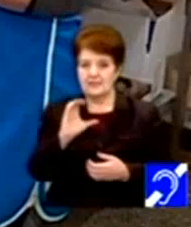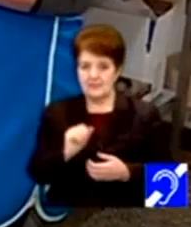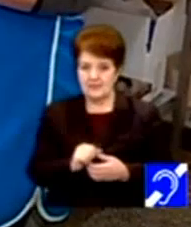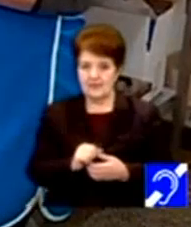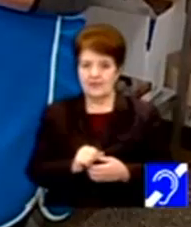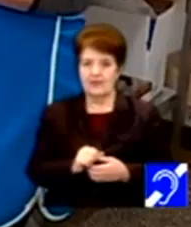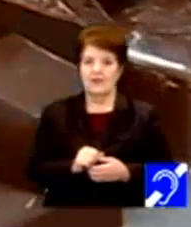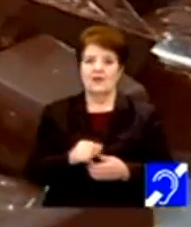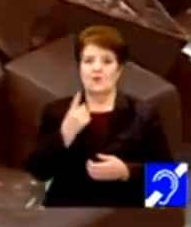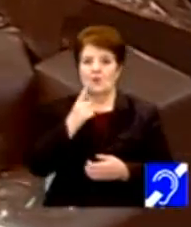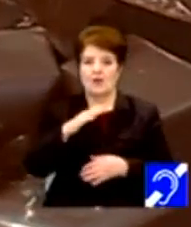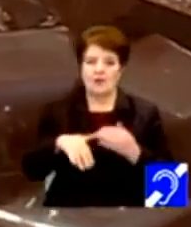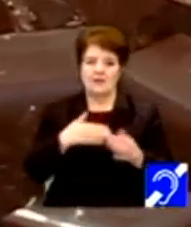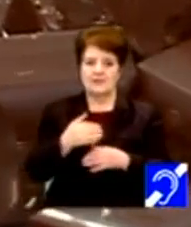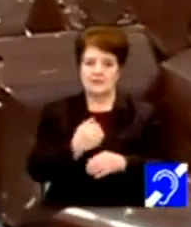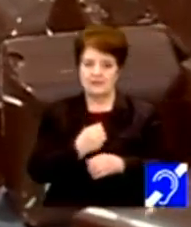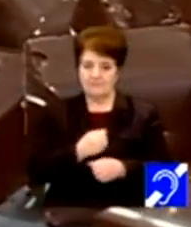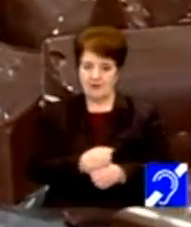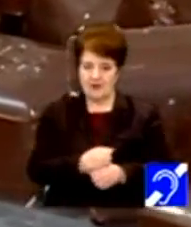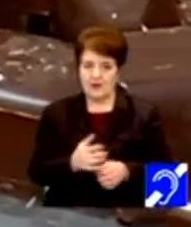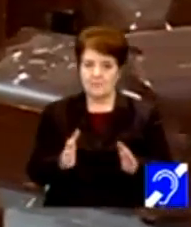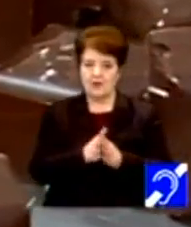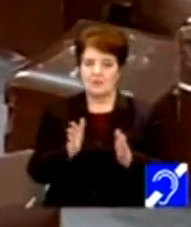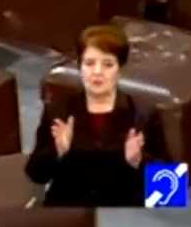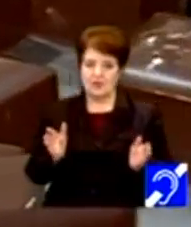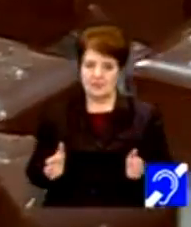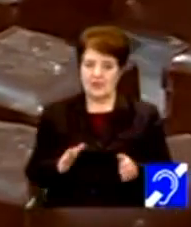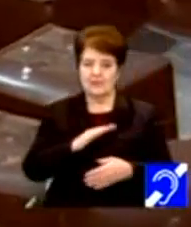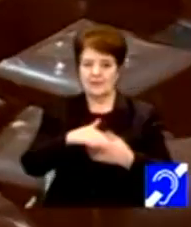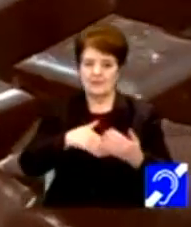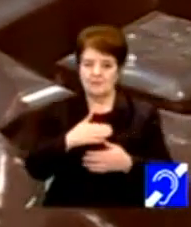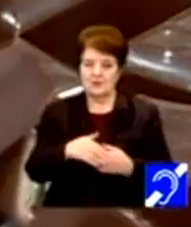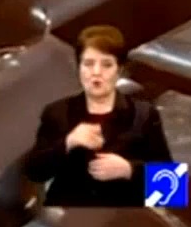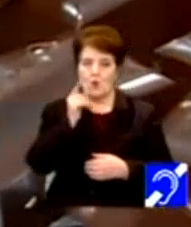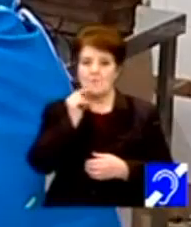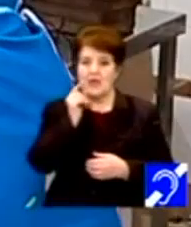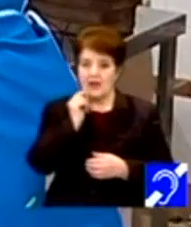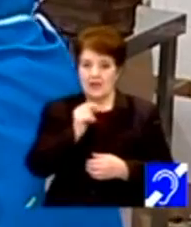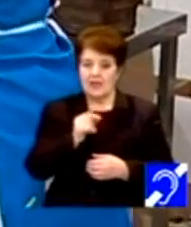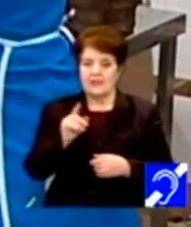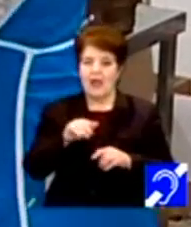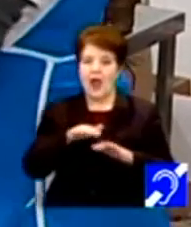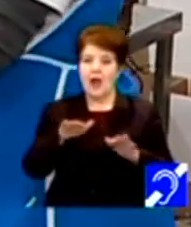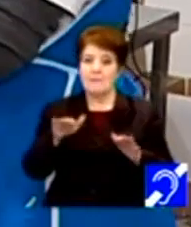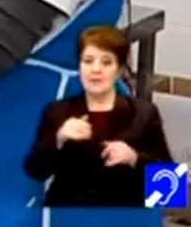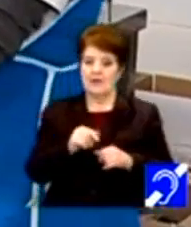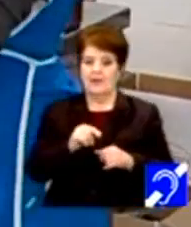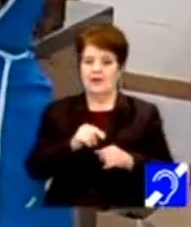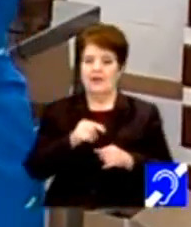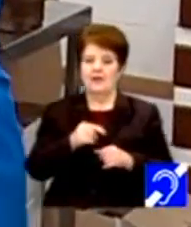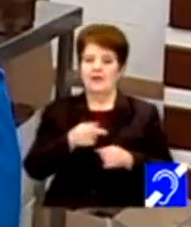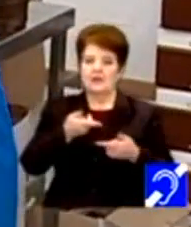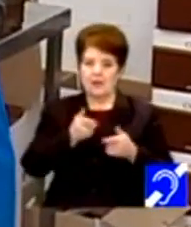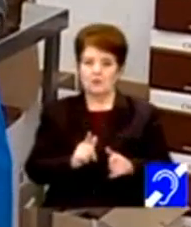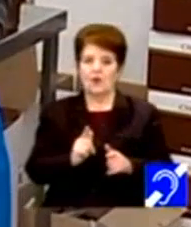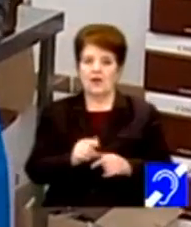și obținem un amestec. Majoritatea nucilor, nucușoarelor se amestecă cu miere de albin naturală. Iată, avem și niște inimioare care sunt